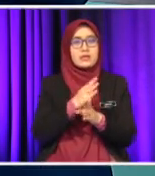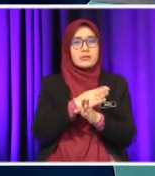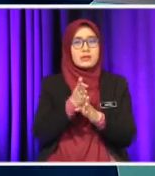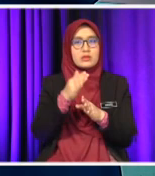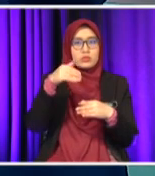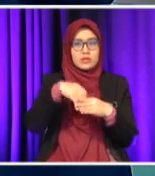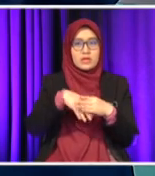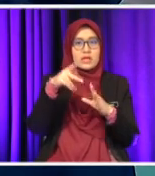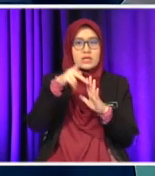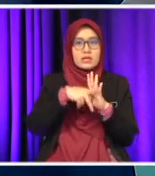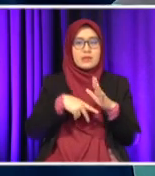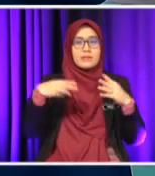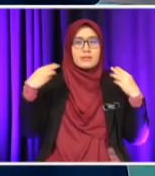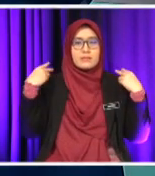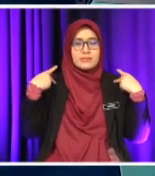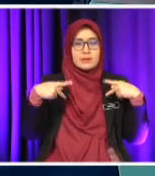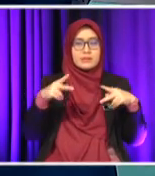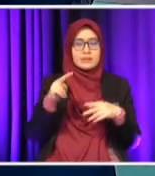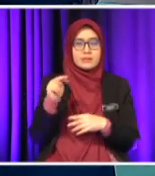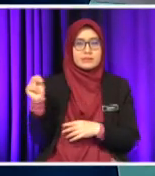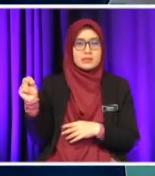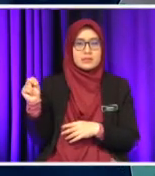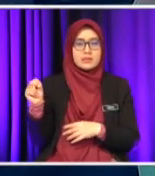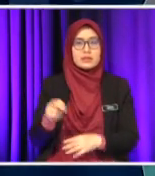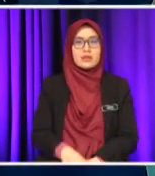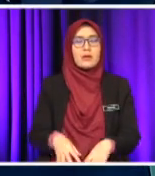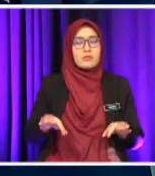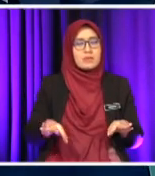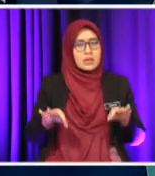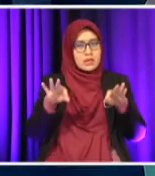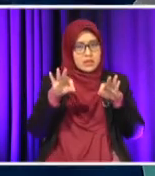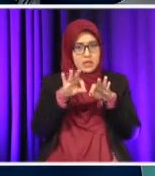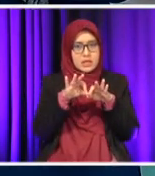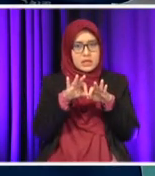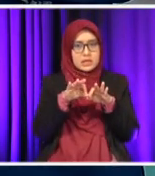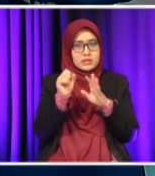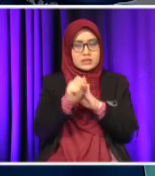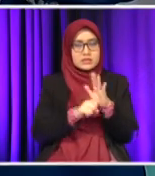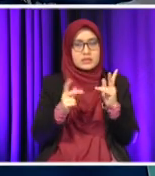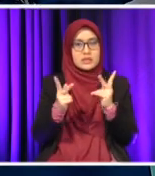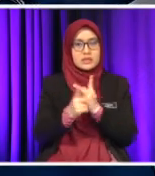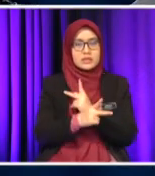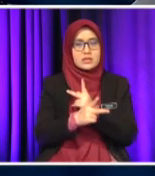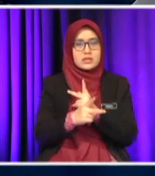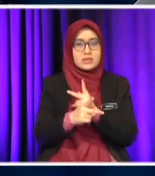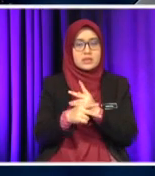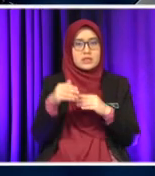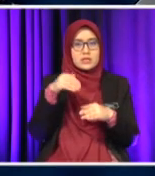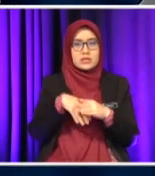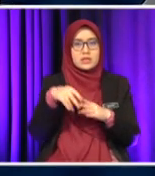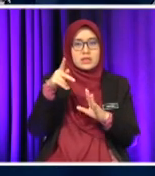pasal aliran pemasaran produk jadi yang paling penting dalam supaya maklumat produk kita sampai kepada